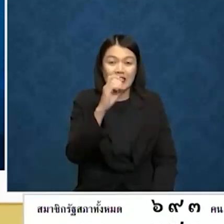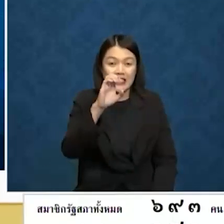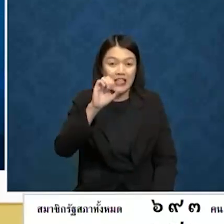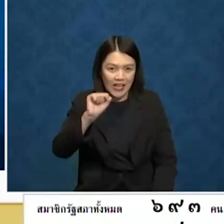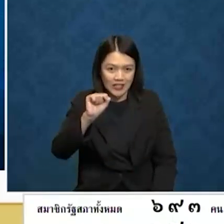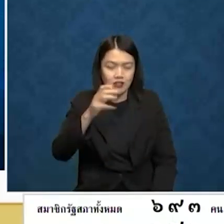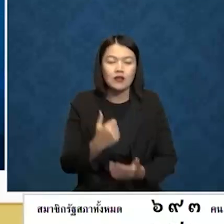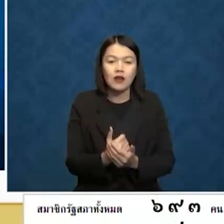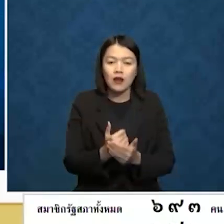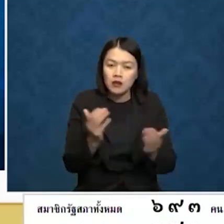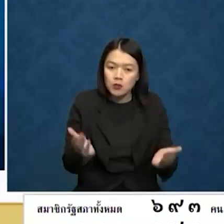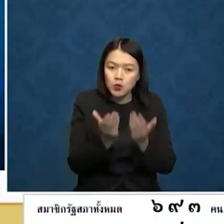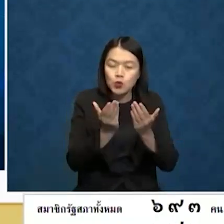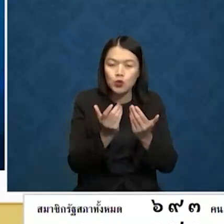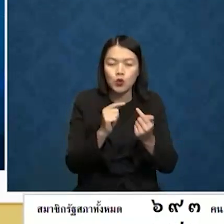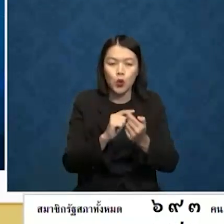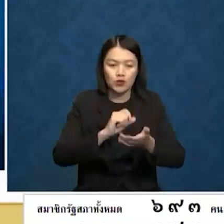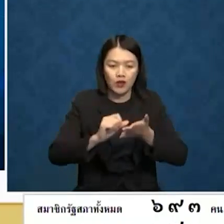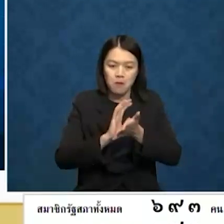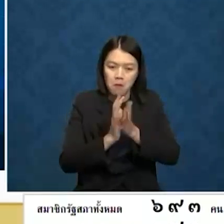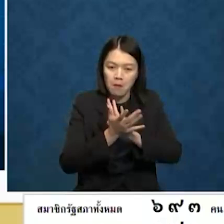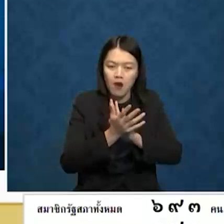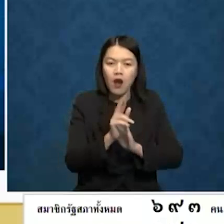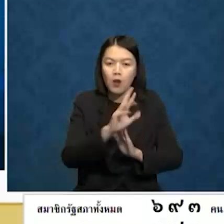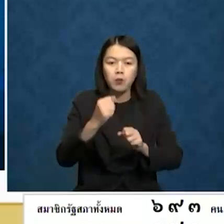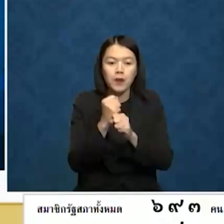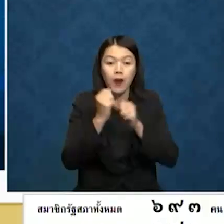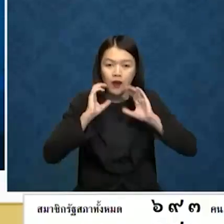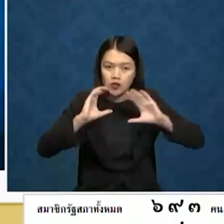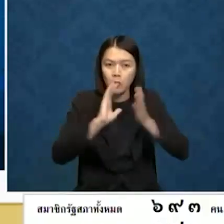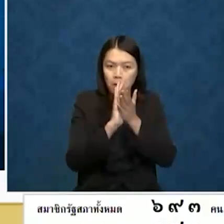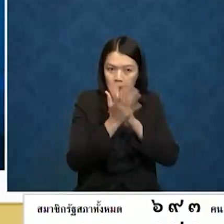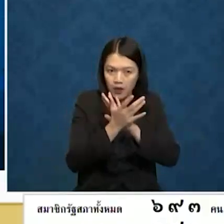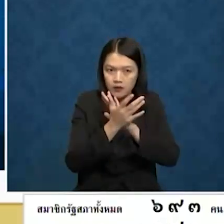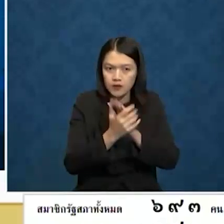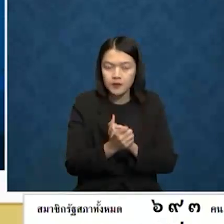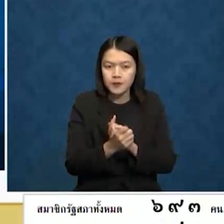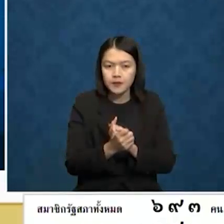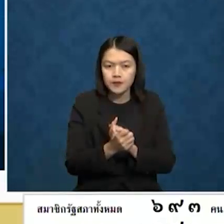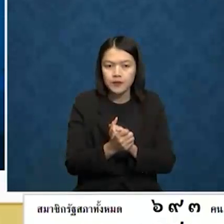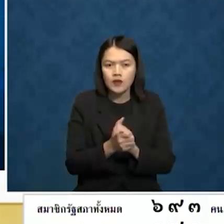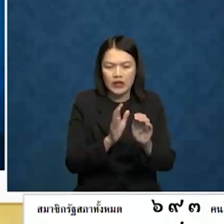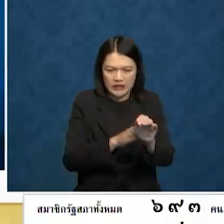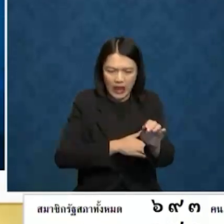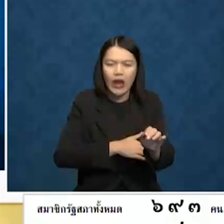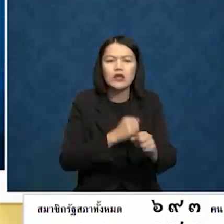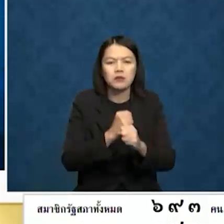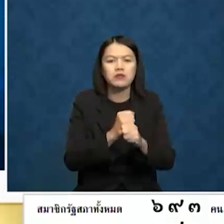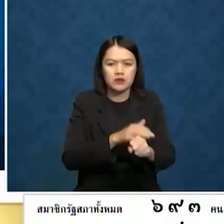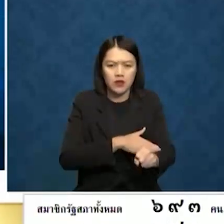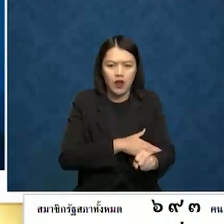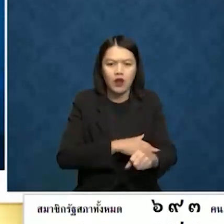การที่จะผลักดันให้การปฏิรูประบบราชการให้เป็นดิจิทัลแต่ก็ยังช้าอยู่นะครับการ